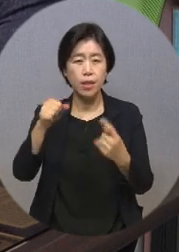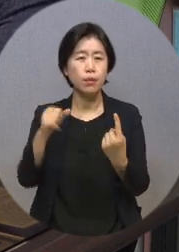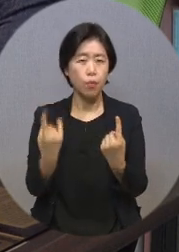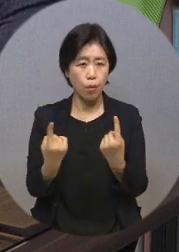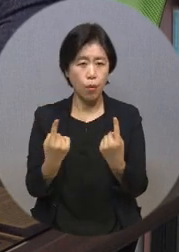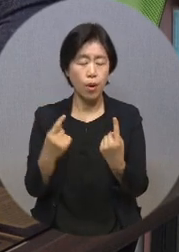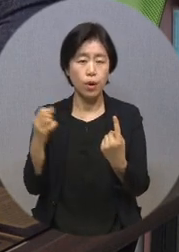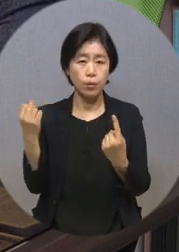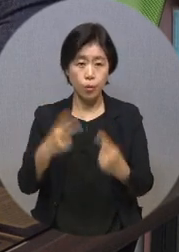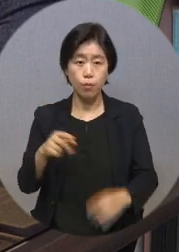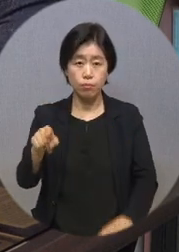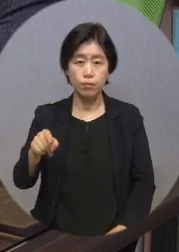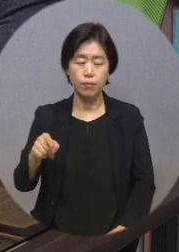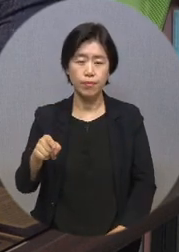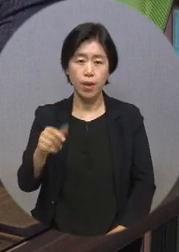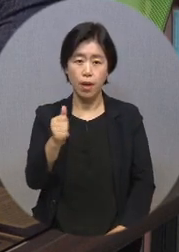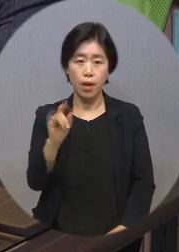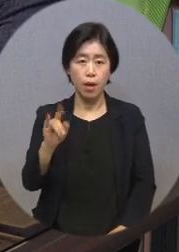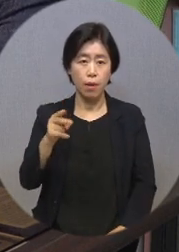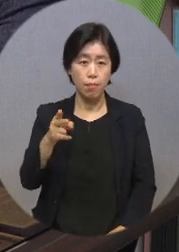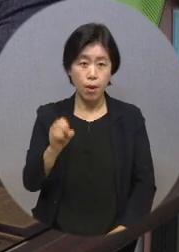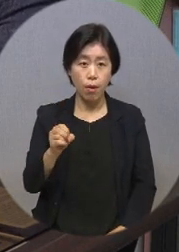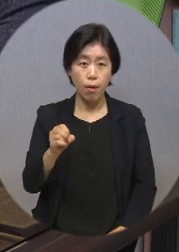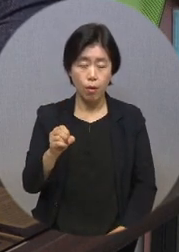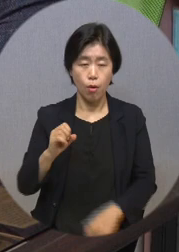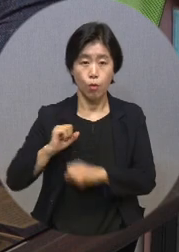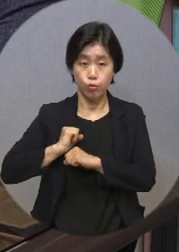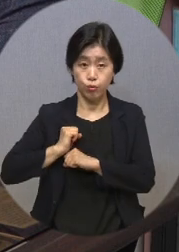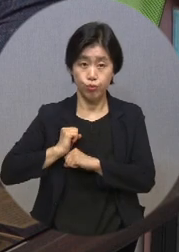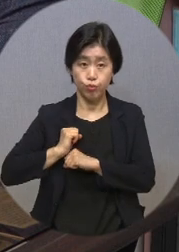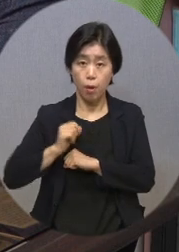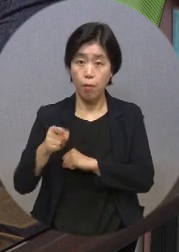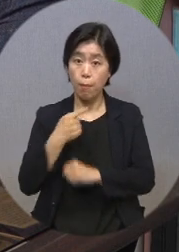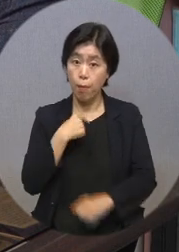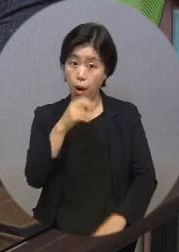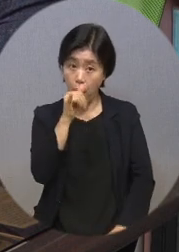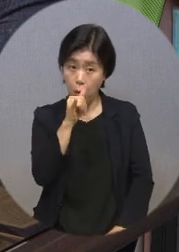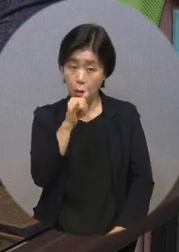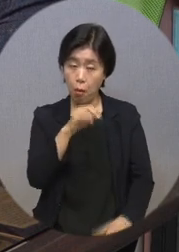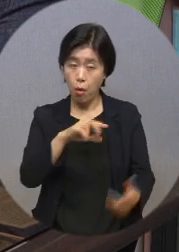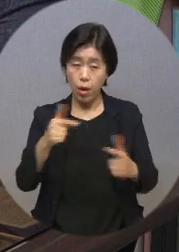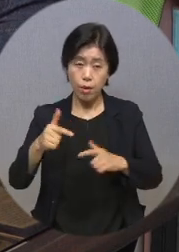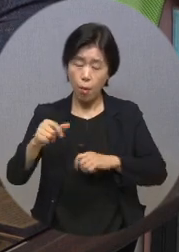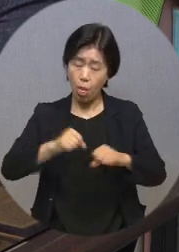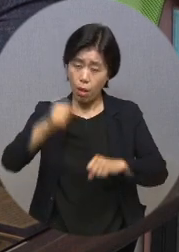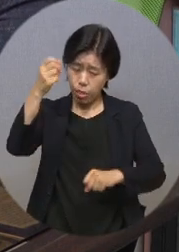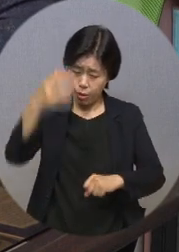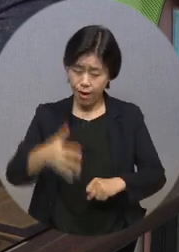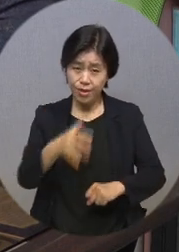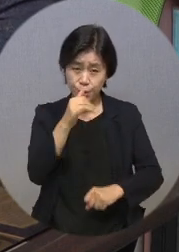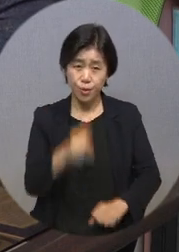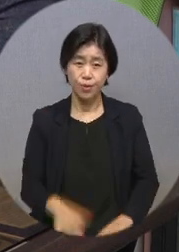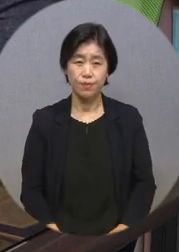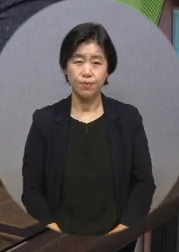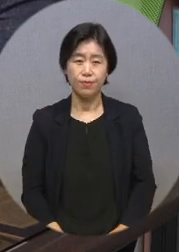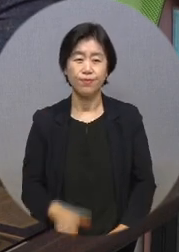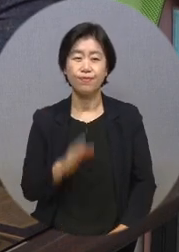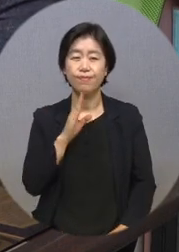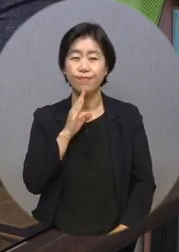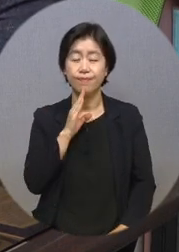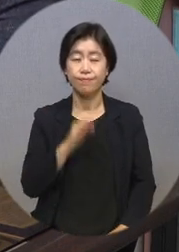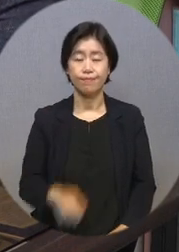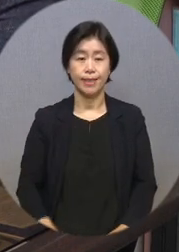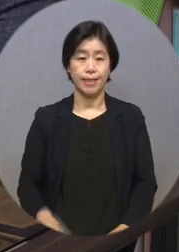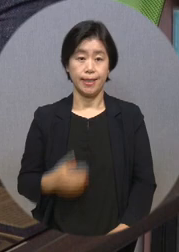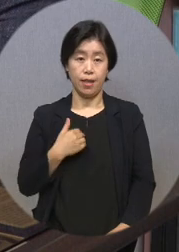잡는 해병대 출신이시라고요? 네. 너무나 많은 활동을 하신 것 같아요. 네, 사실